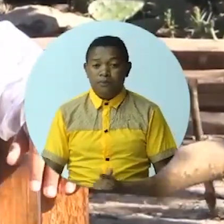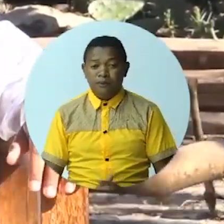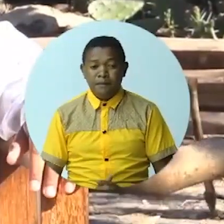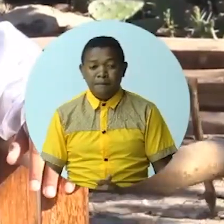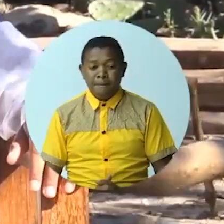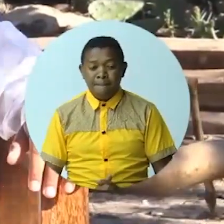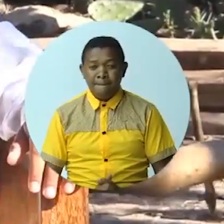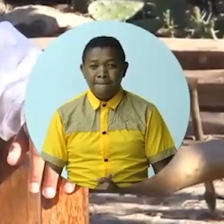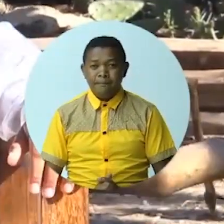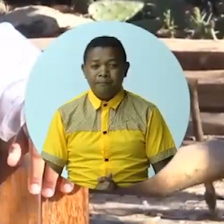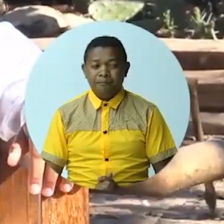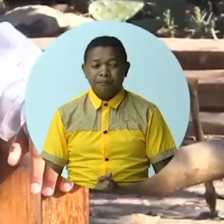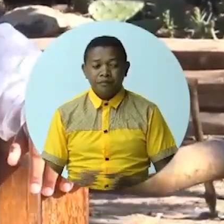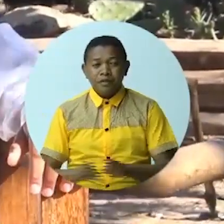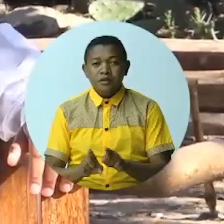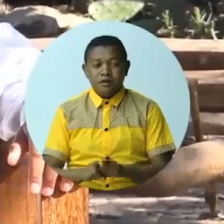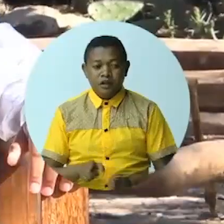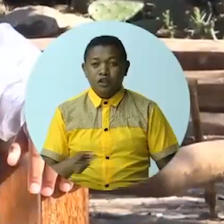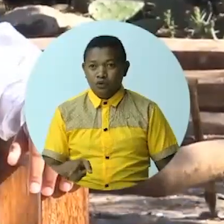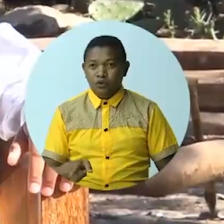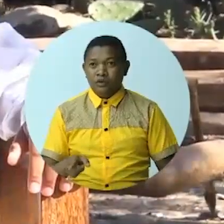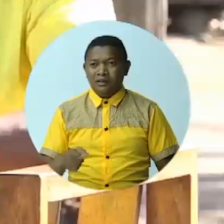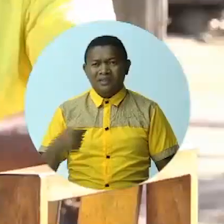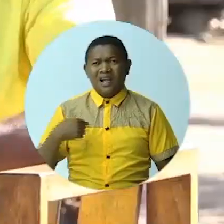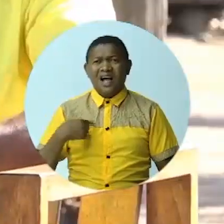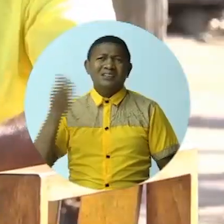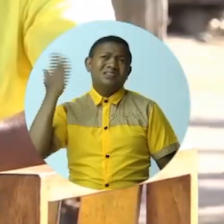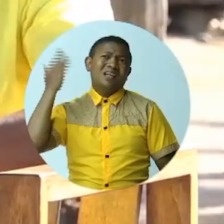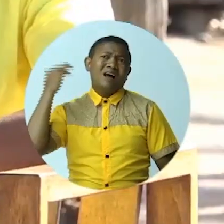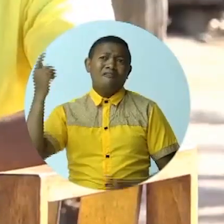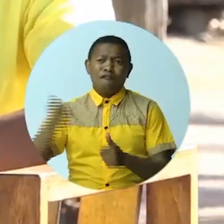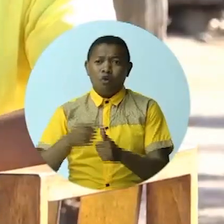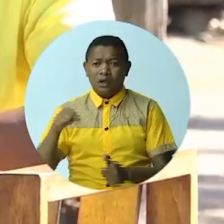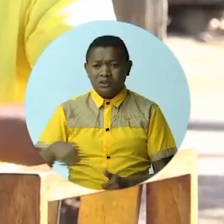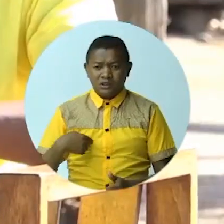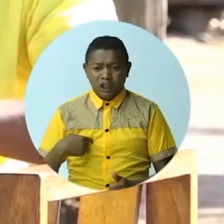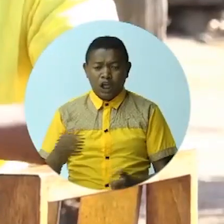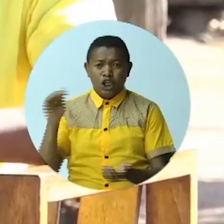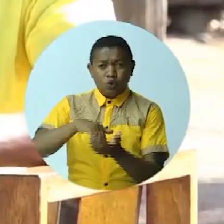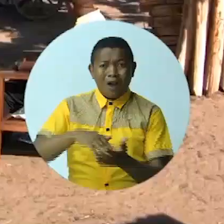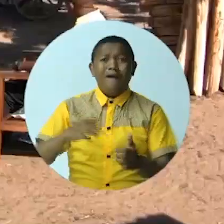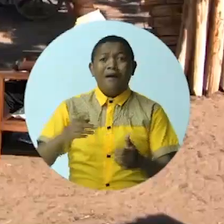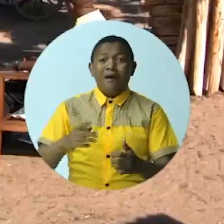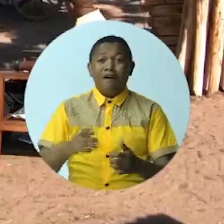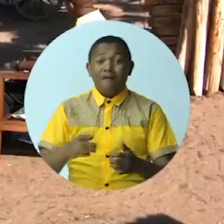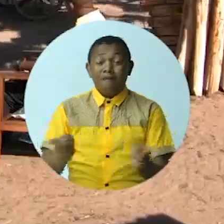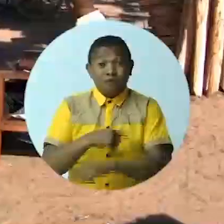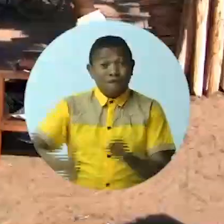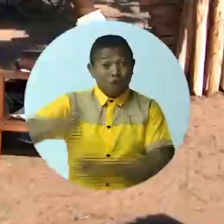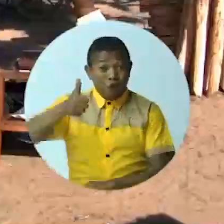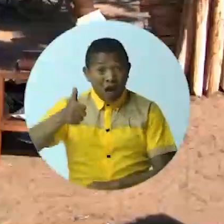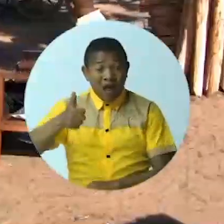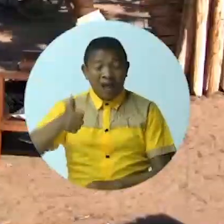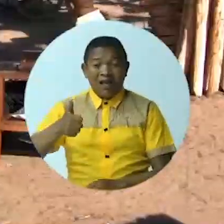diako dia taty atsimo tany abilony tenako. Zany manamarika